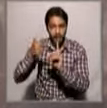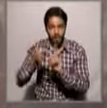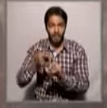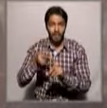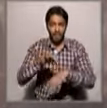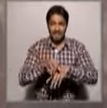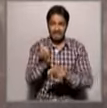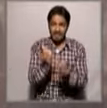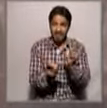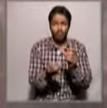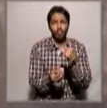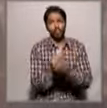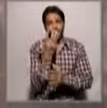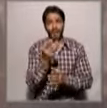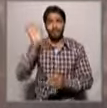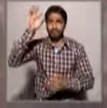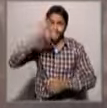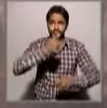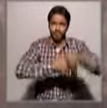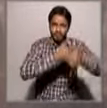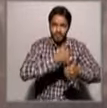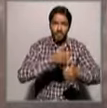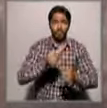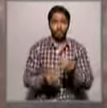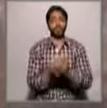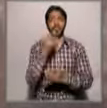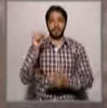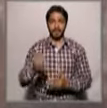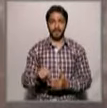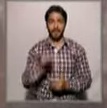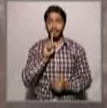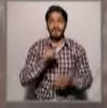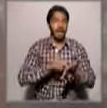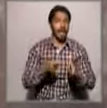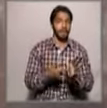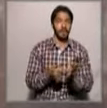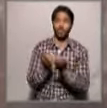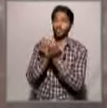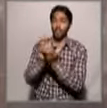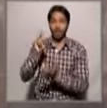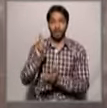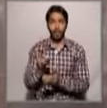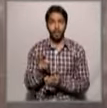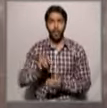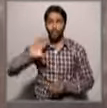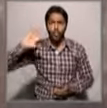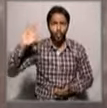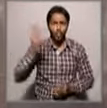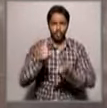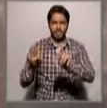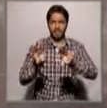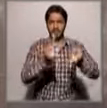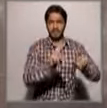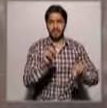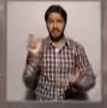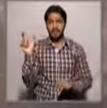تعتريه نكبات في الطريق، طريق الله عز وجل ليس طريقا واحدا، ليس هناك من عابد ولا صالح سلك إلى الله طريقا